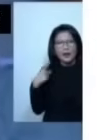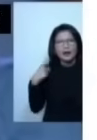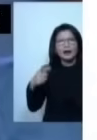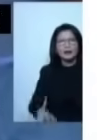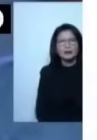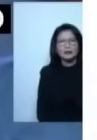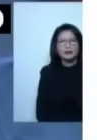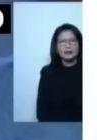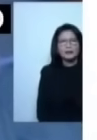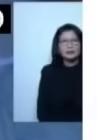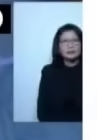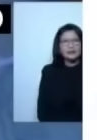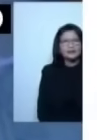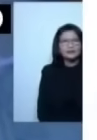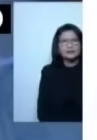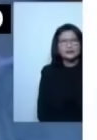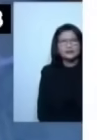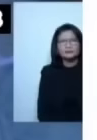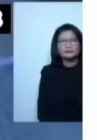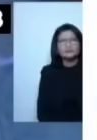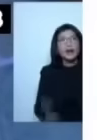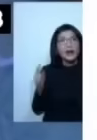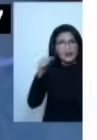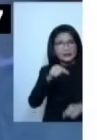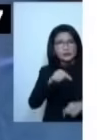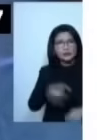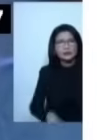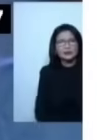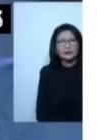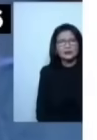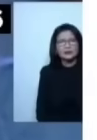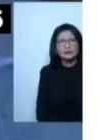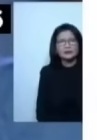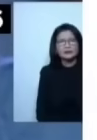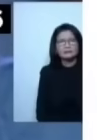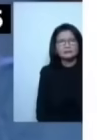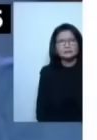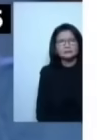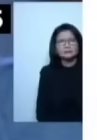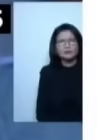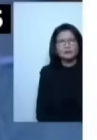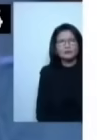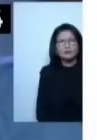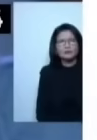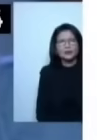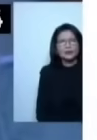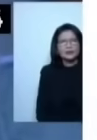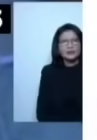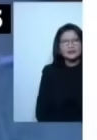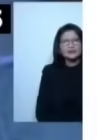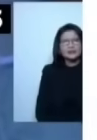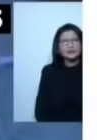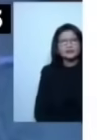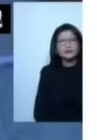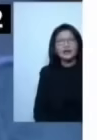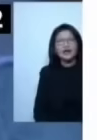diundi terlebih dahulu di fishb kemudian diambil eh Amplop yang sudah diacak dan juga saling menjawab capres ini menjawab